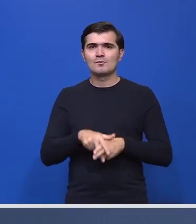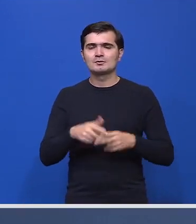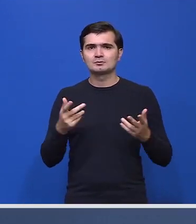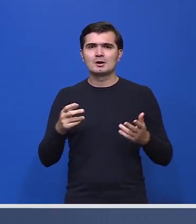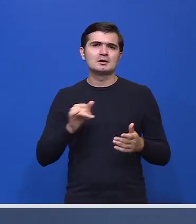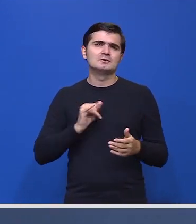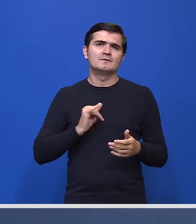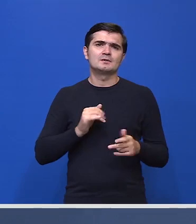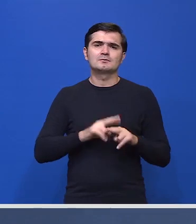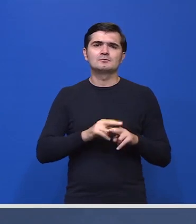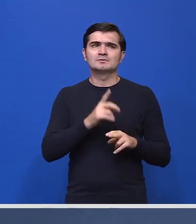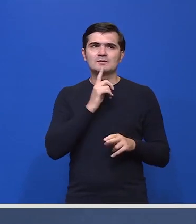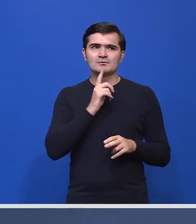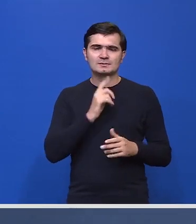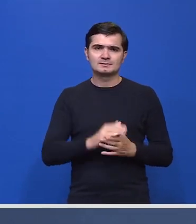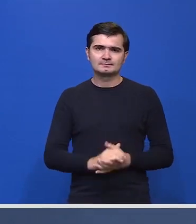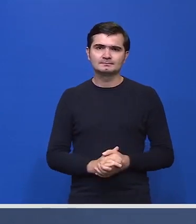ce denumire au.